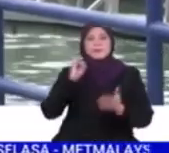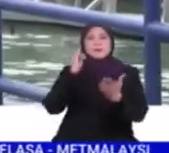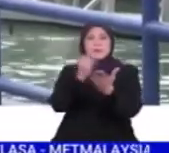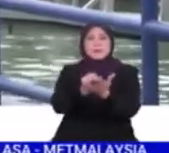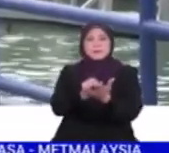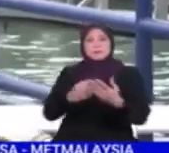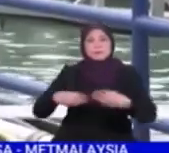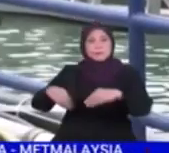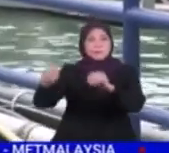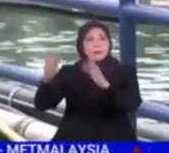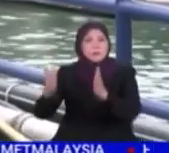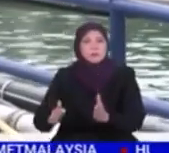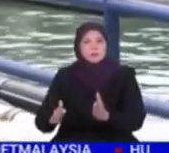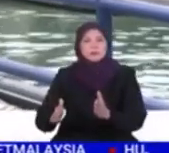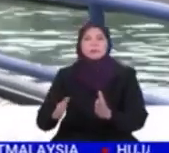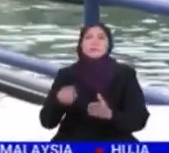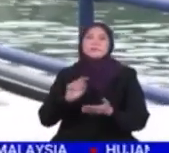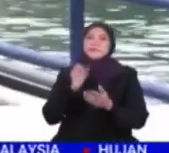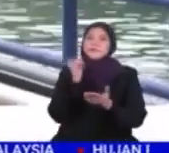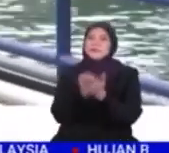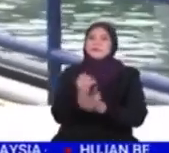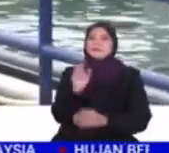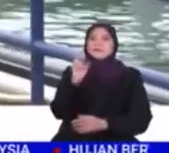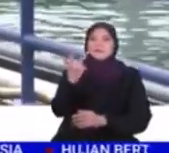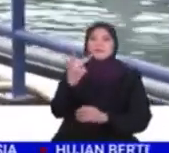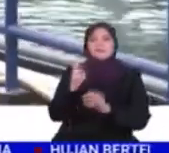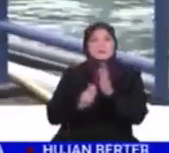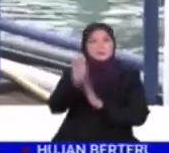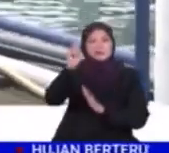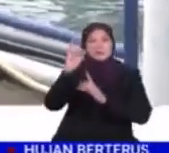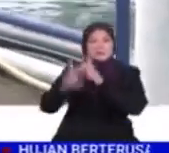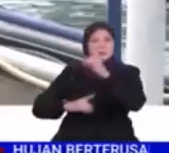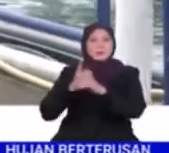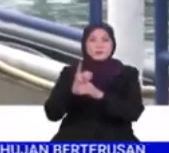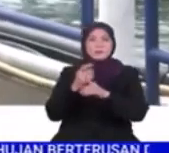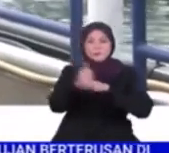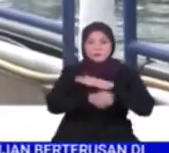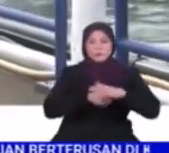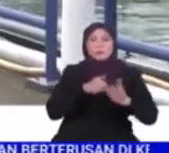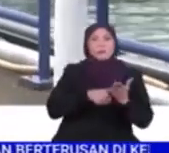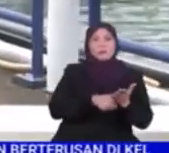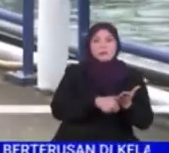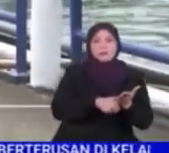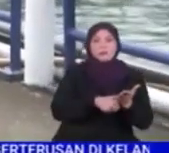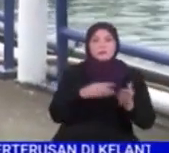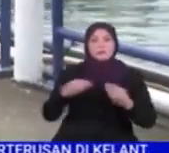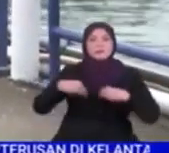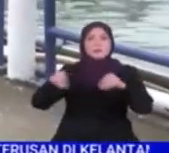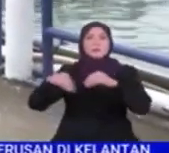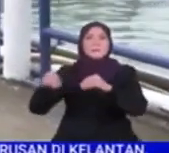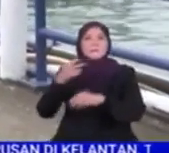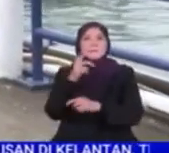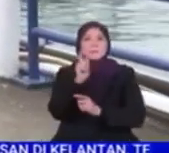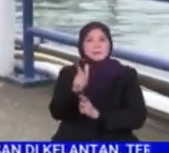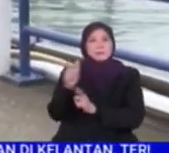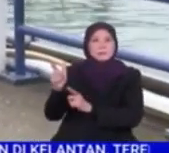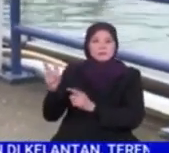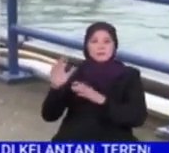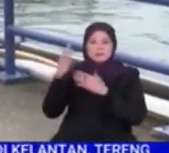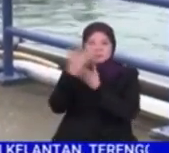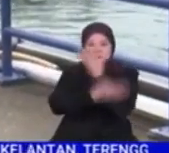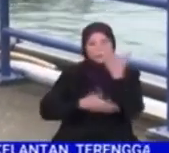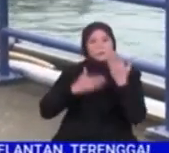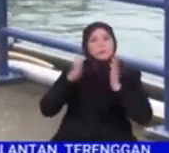Jenayah pemerdagangan orang merupakan jenayah ketiga tertinggi di dunia selepas aktiviti penyeludupan dadah dan pengedaran bahan api di seluruh